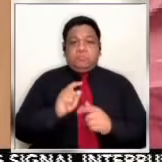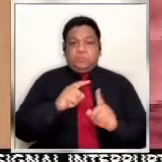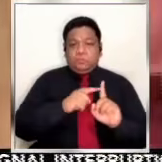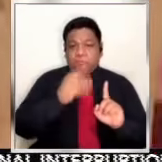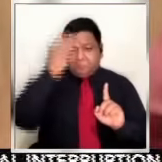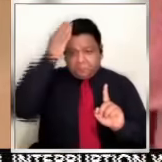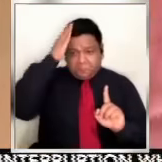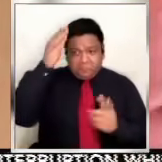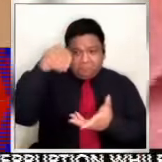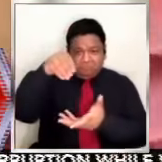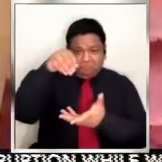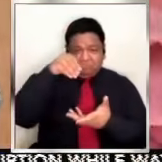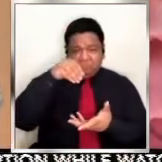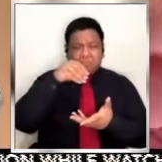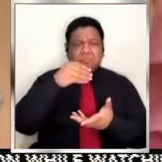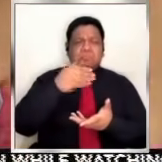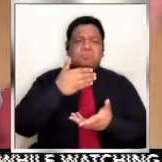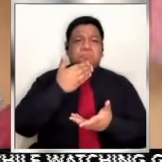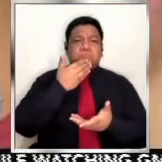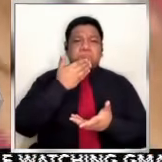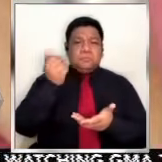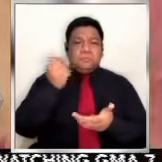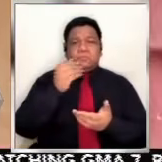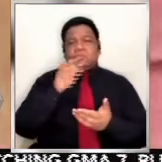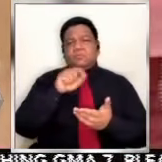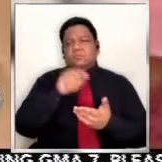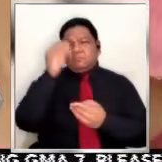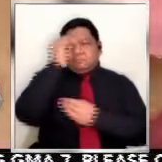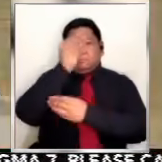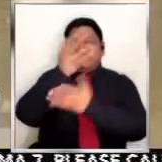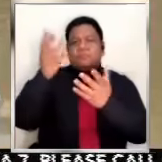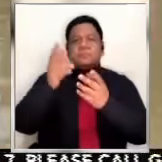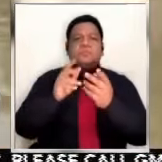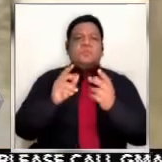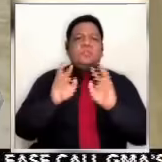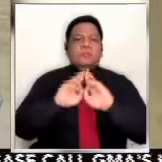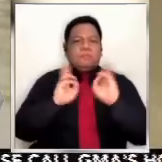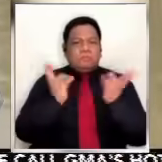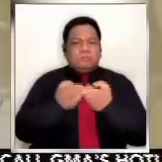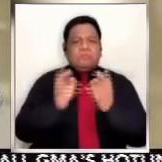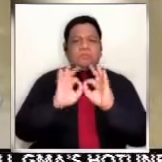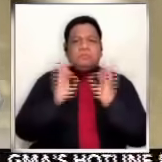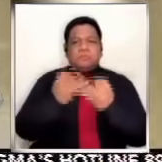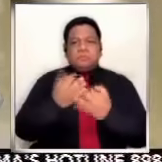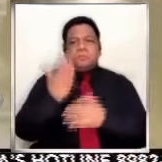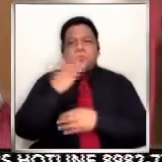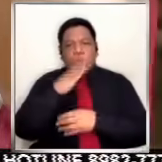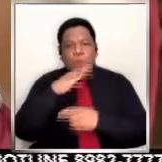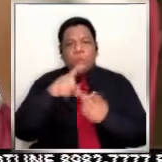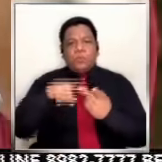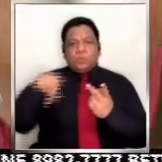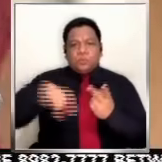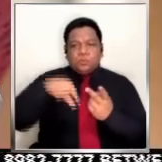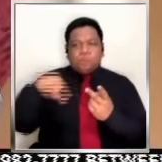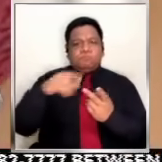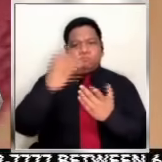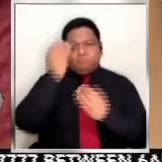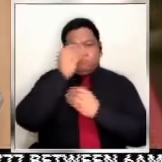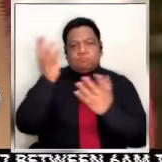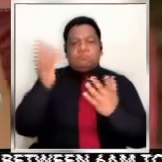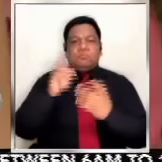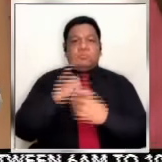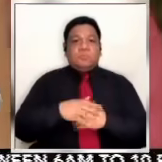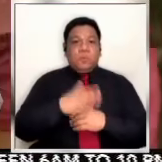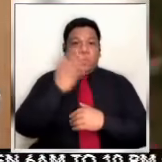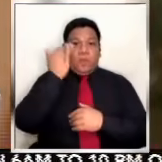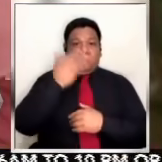goods, mensahe sa kanyang mga kamag-anak at ina sa Quezon at Bicol, napawaring na salanta. Kasi po yung nanay ko po may sakit.